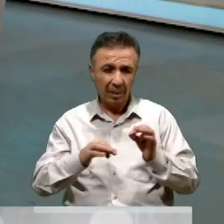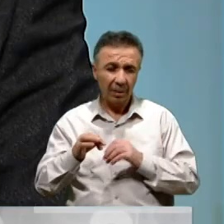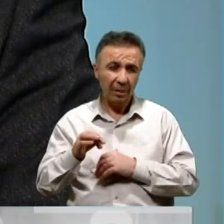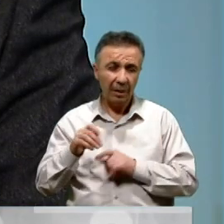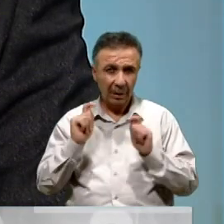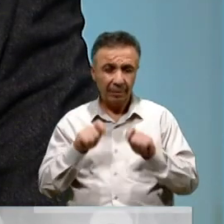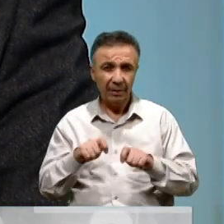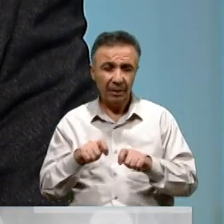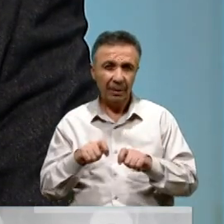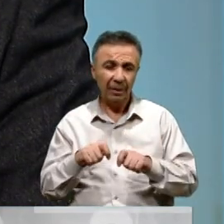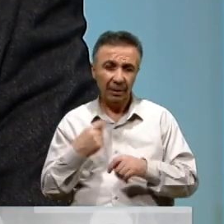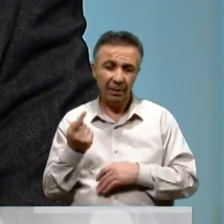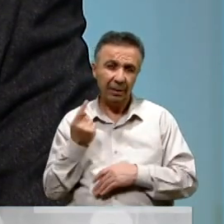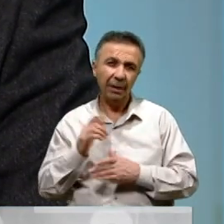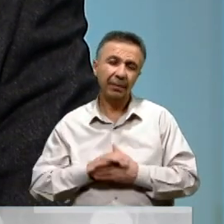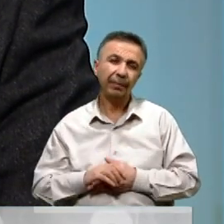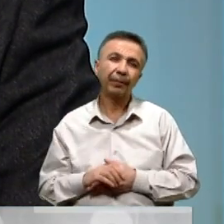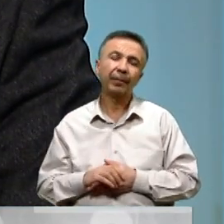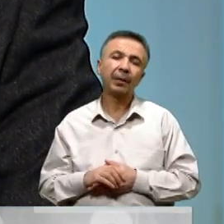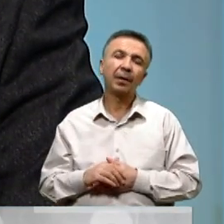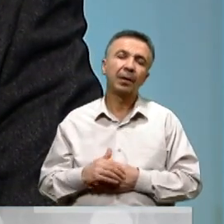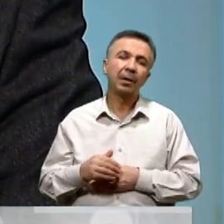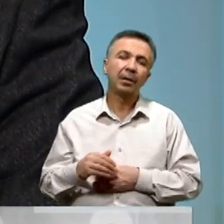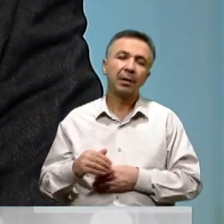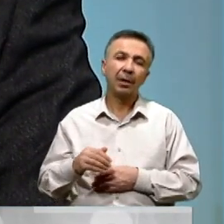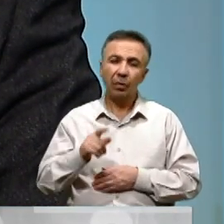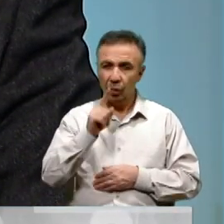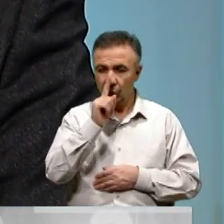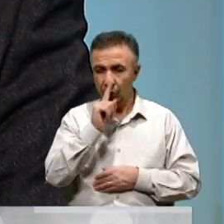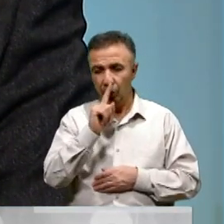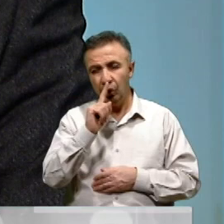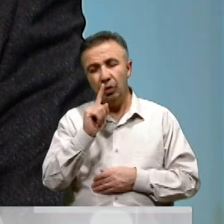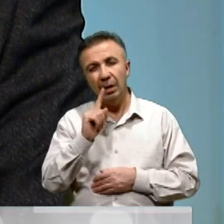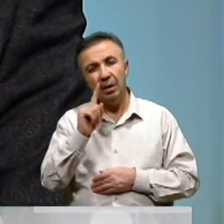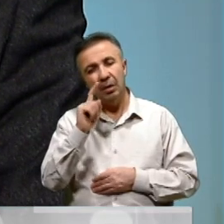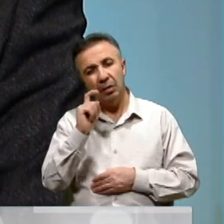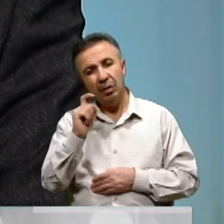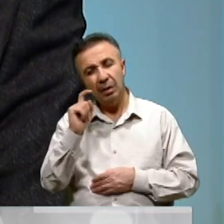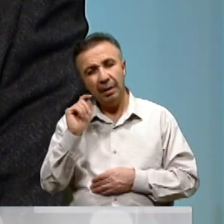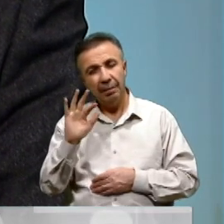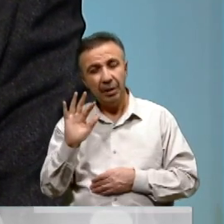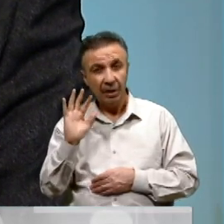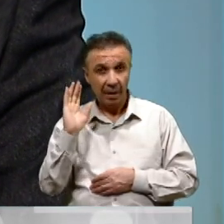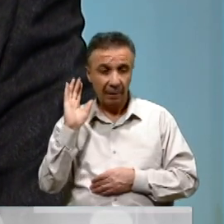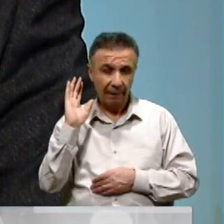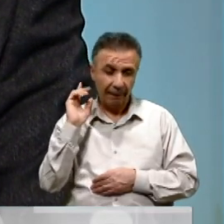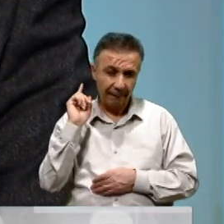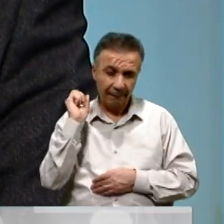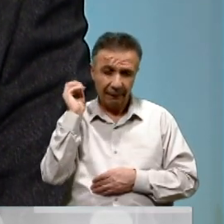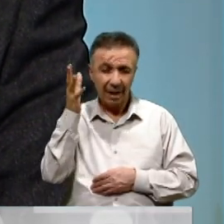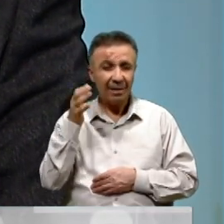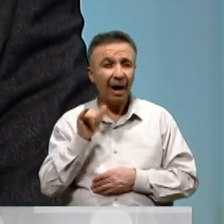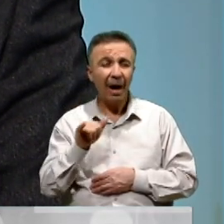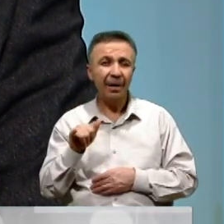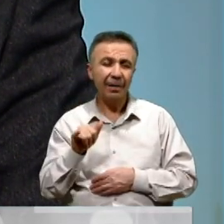şekilde yani neredeyse %95'ten fazla diyorum dikkat edin. O da aynı ölçüdür. Şimdi